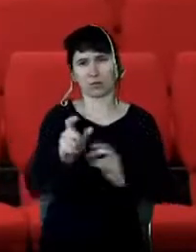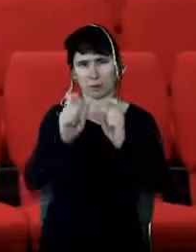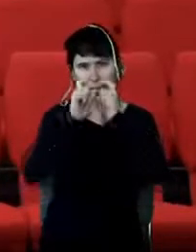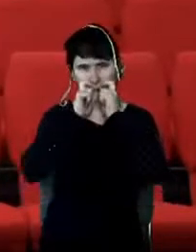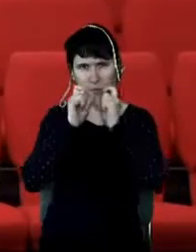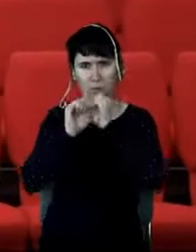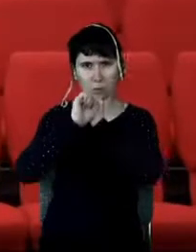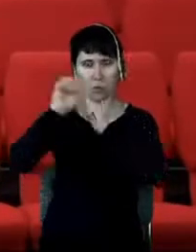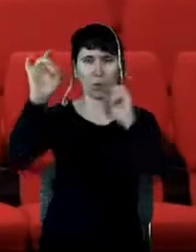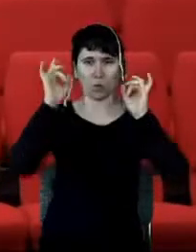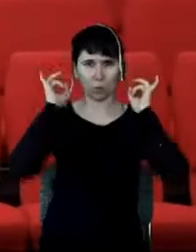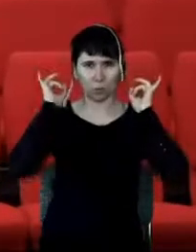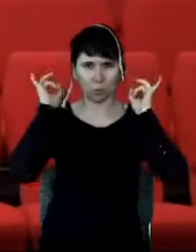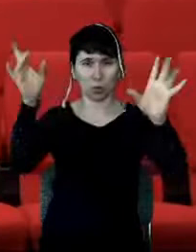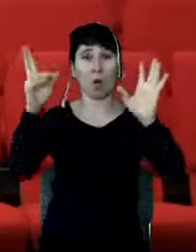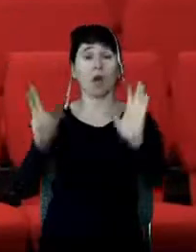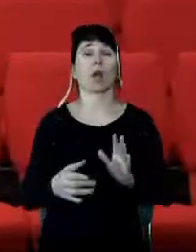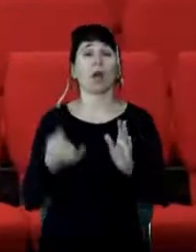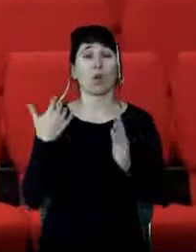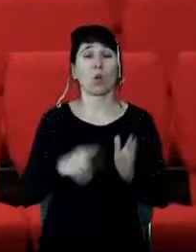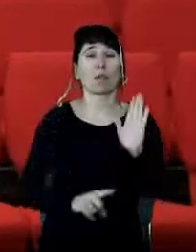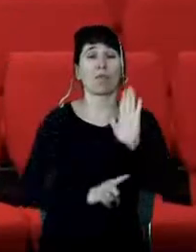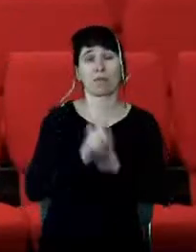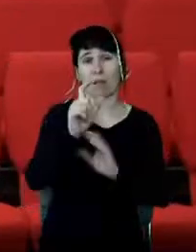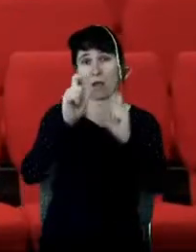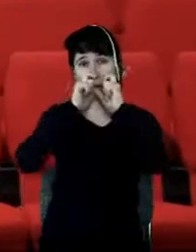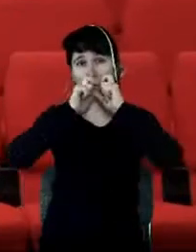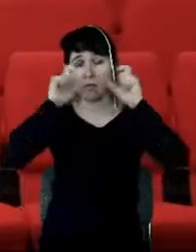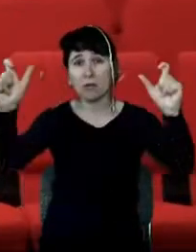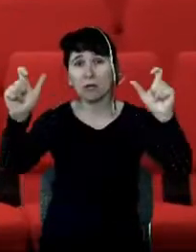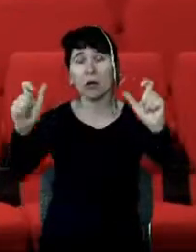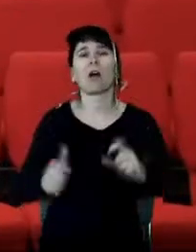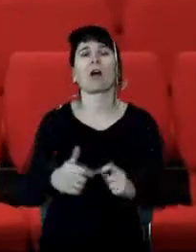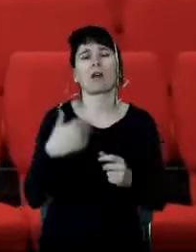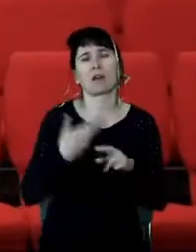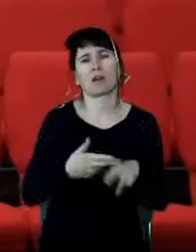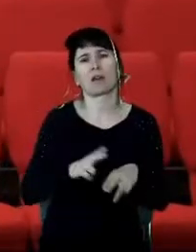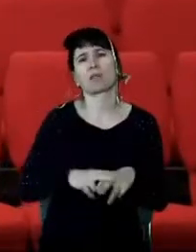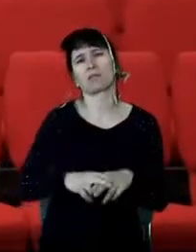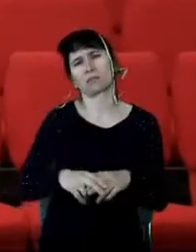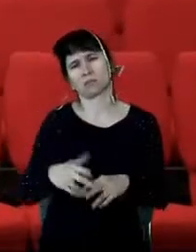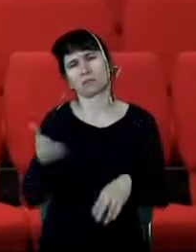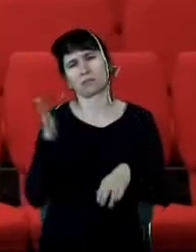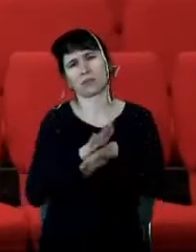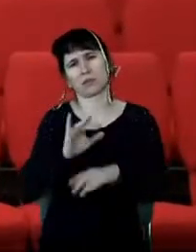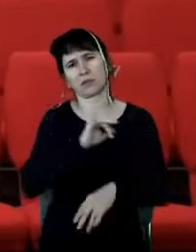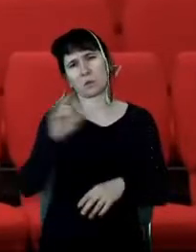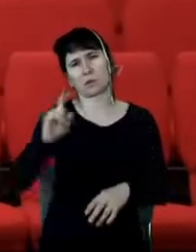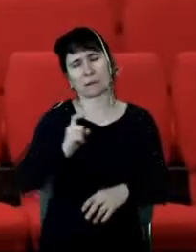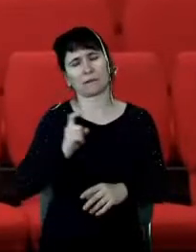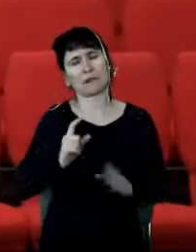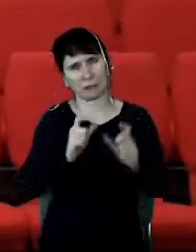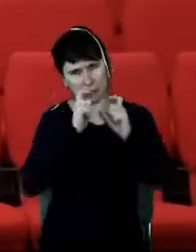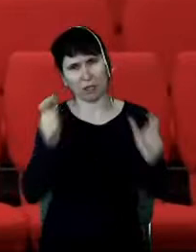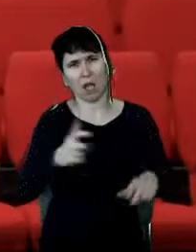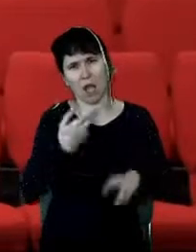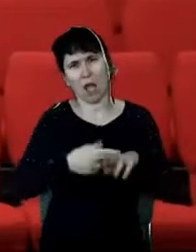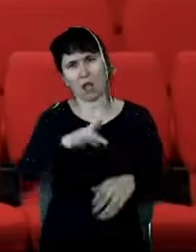синам: «Закричіть, бо Господь віддав вам місто». Місто ж, і